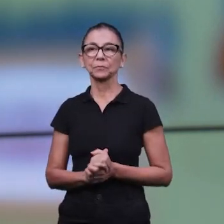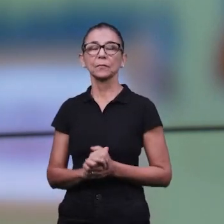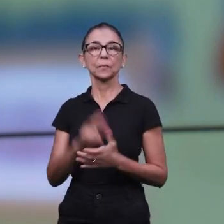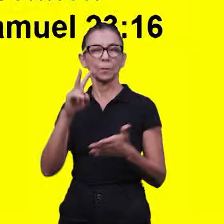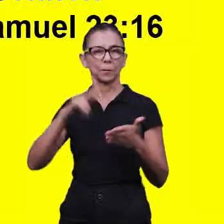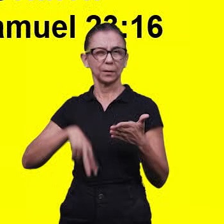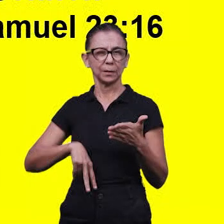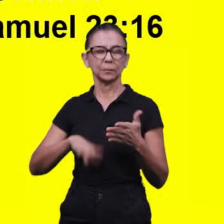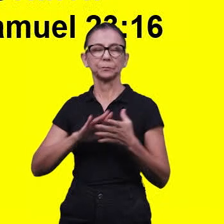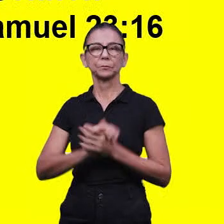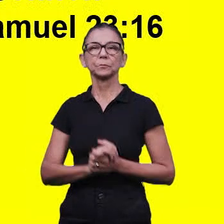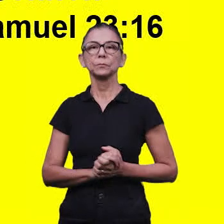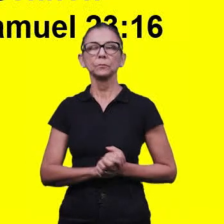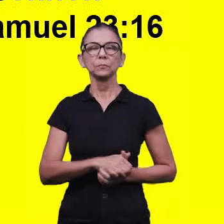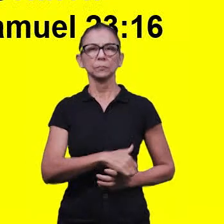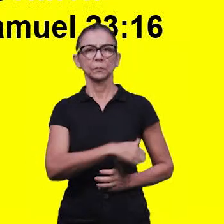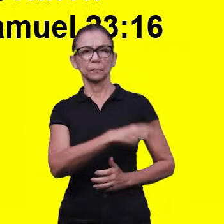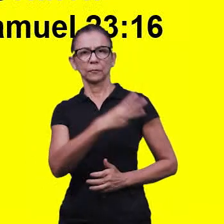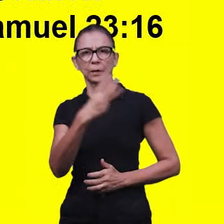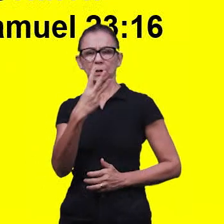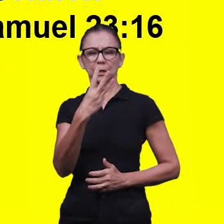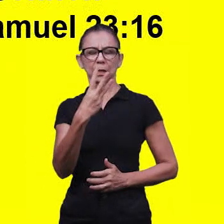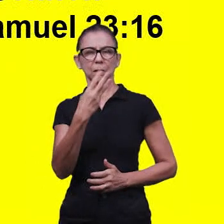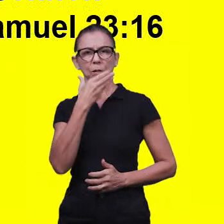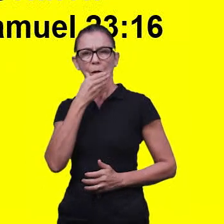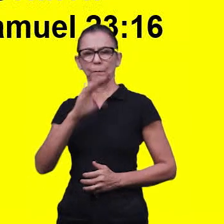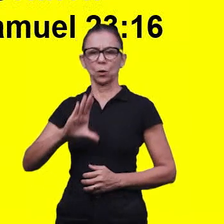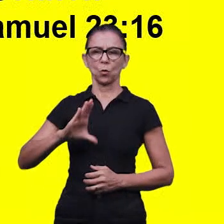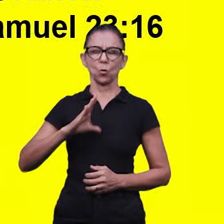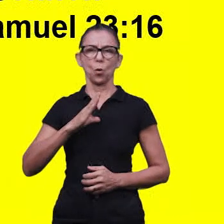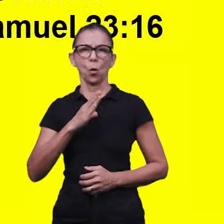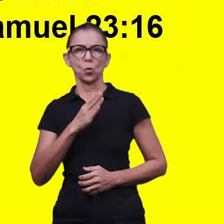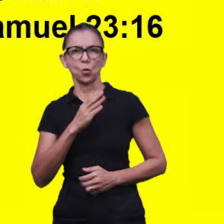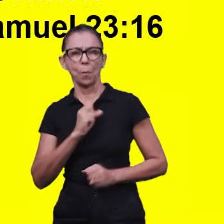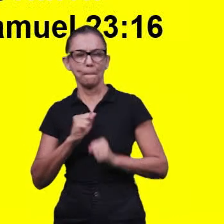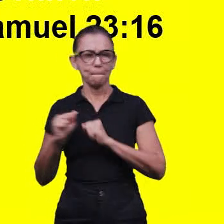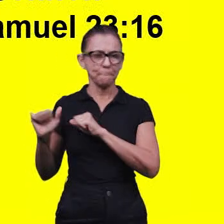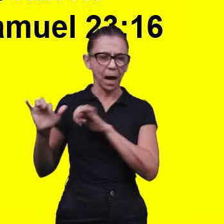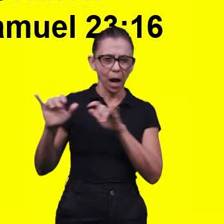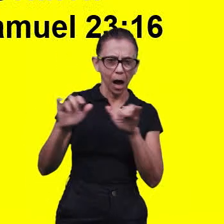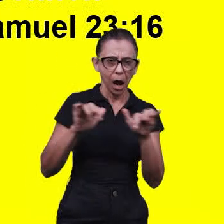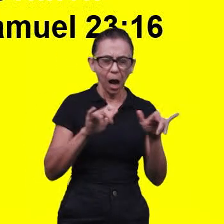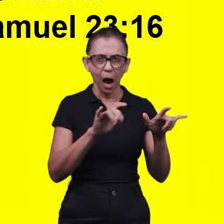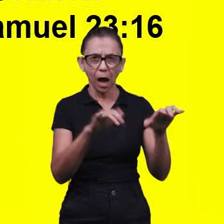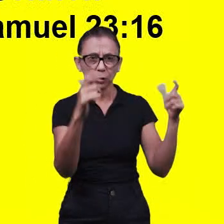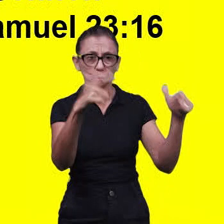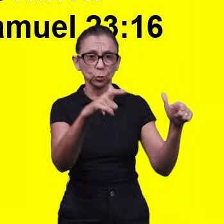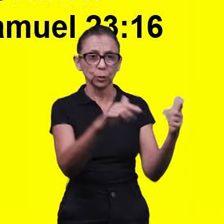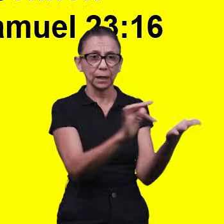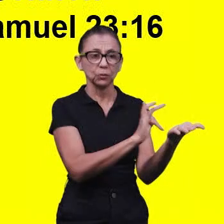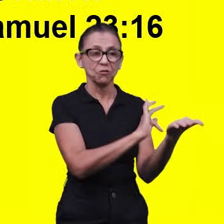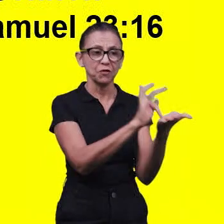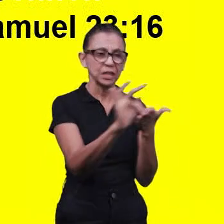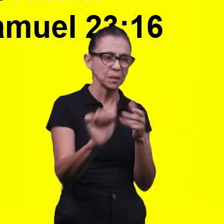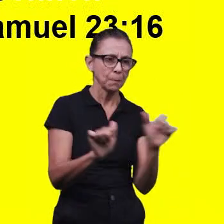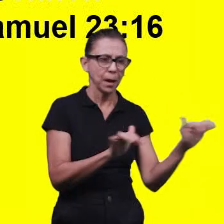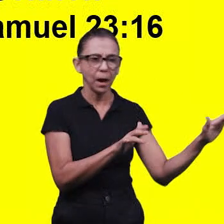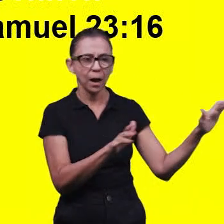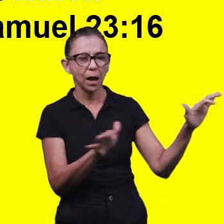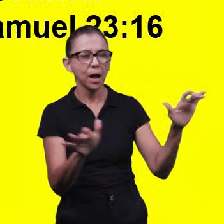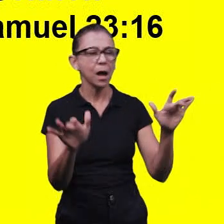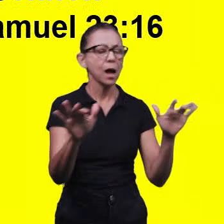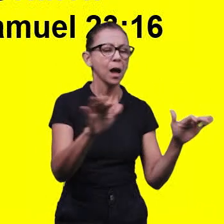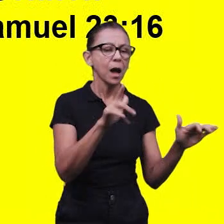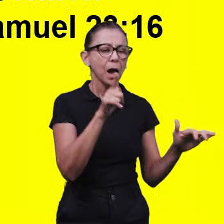lire ensemble la parole de Dieu. Alors, les trois puissants sont passés par la garnison